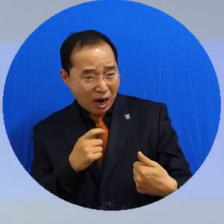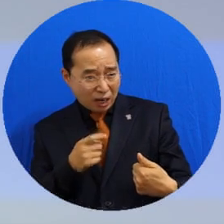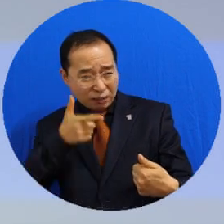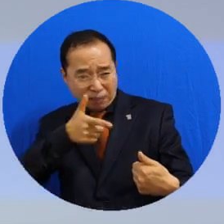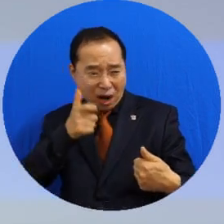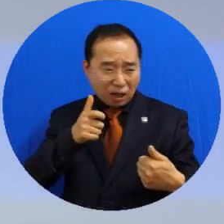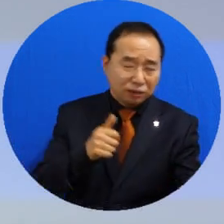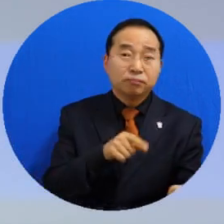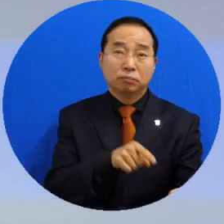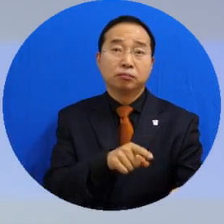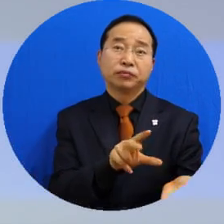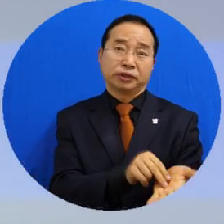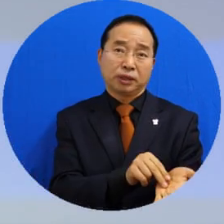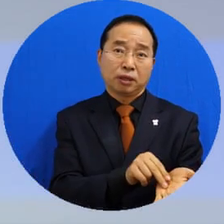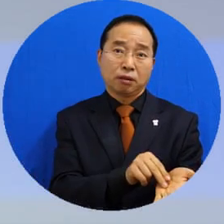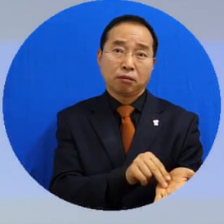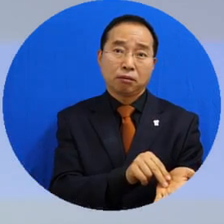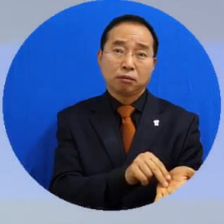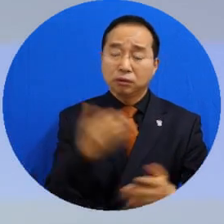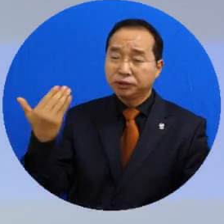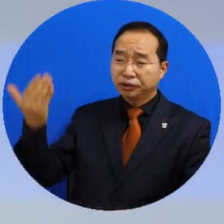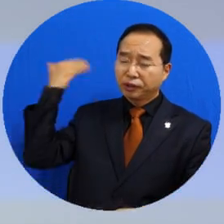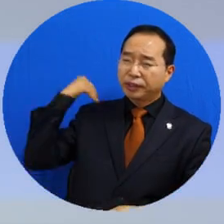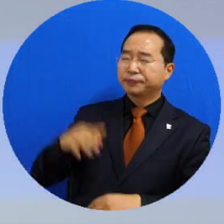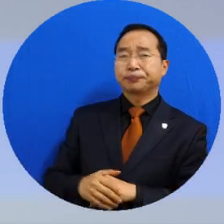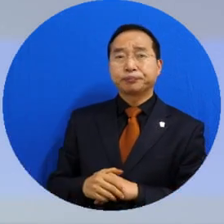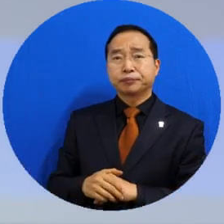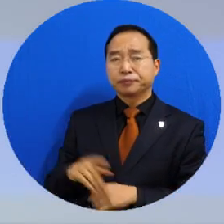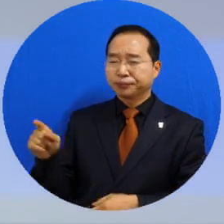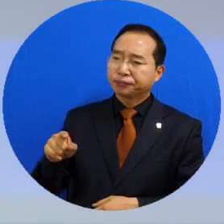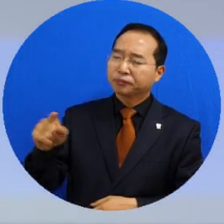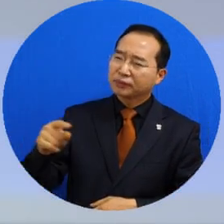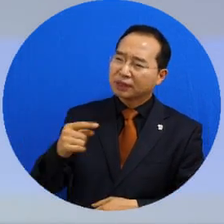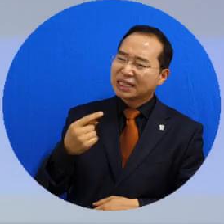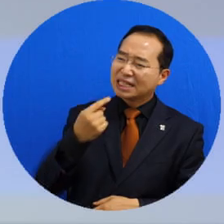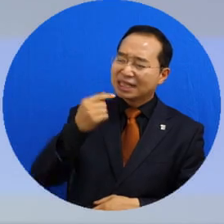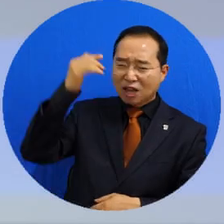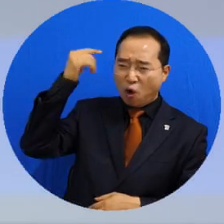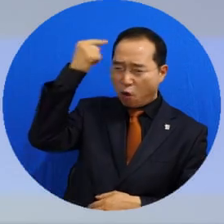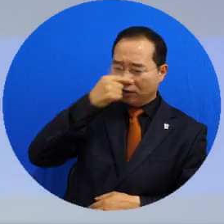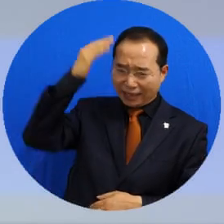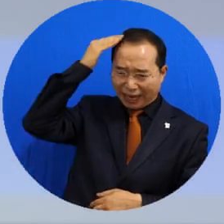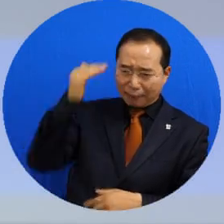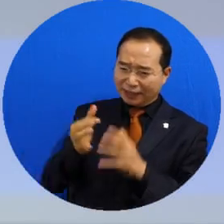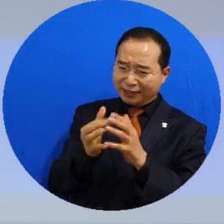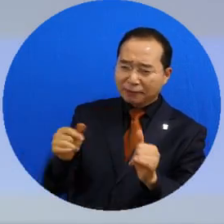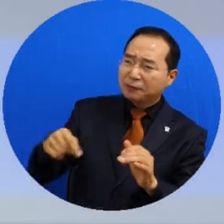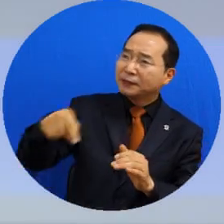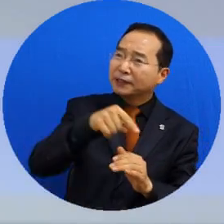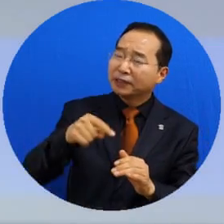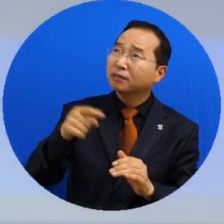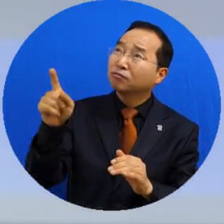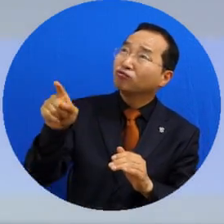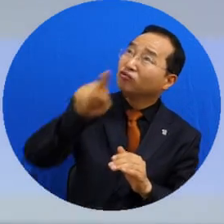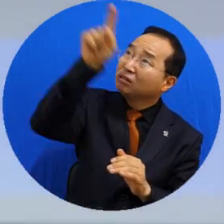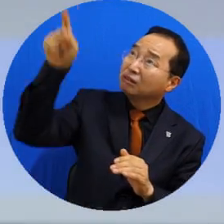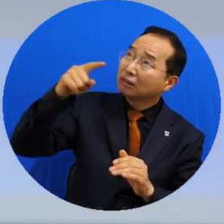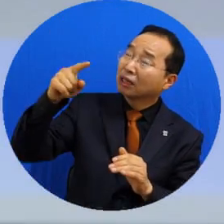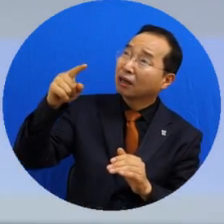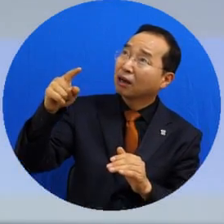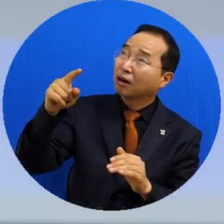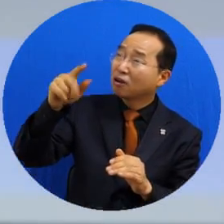내 공권력 혹은 백인 경찰들이 소수민족에 대해서 함부로 대하고 그런 사건이 굉장히